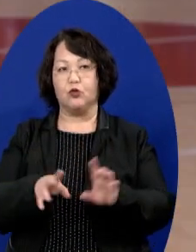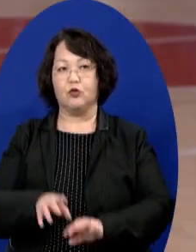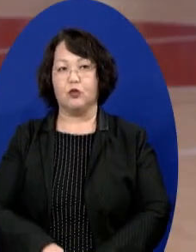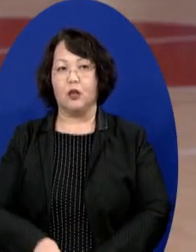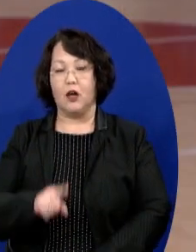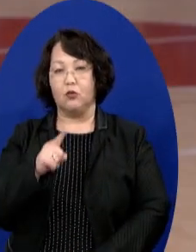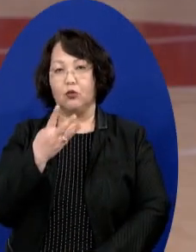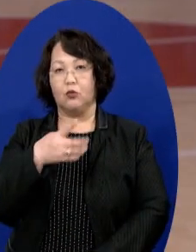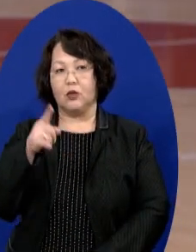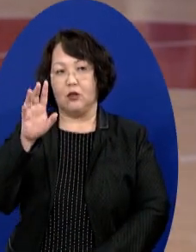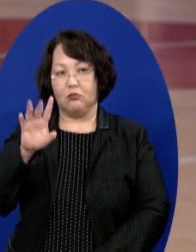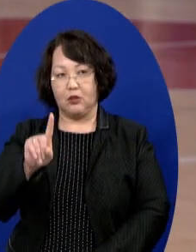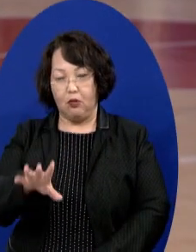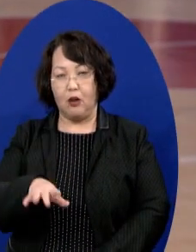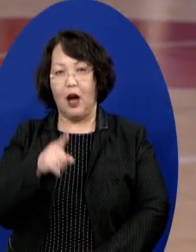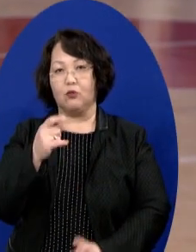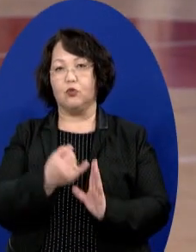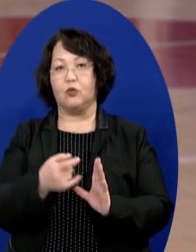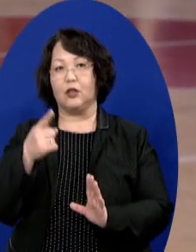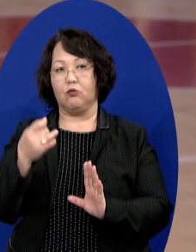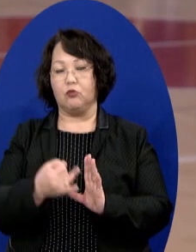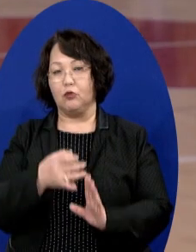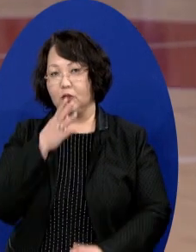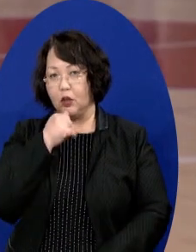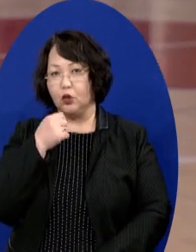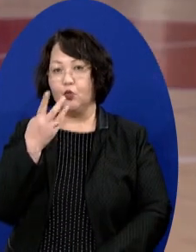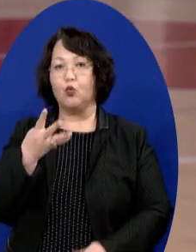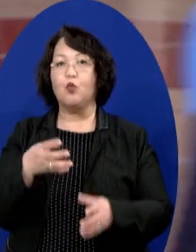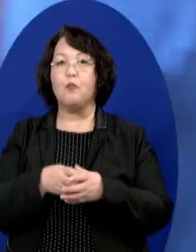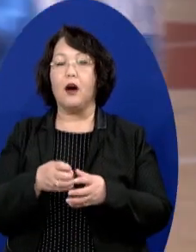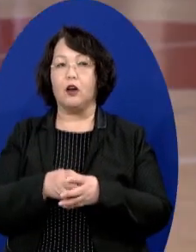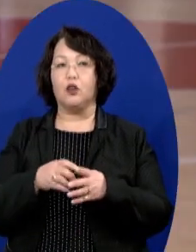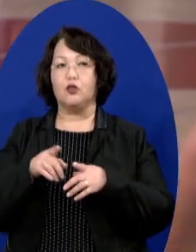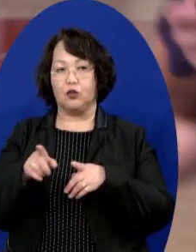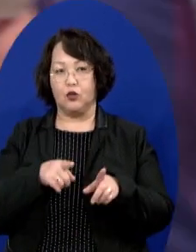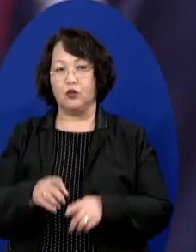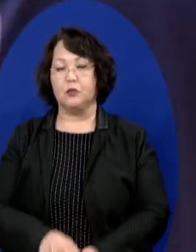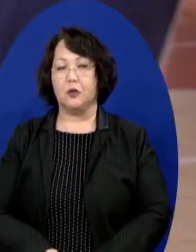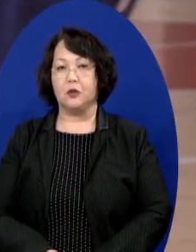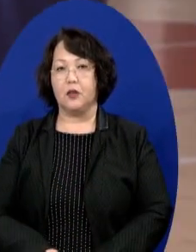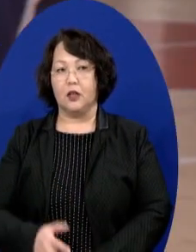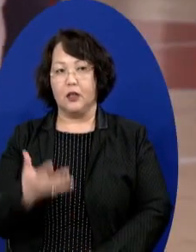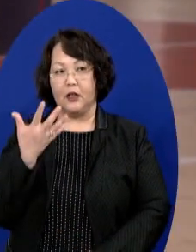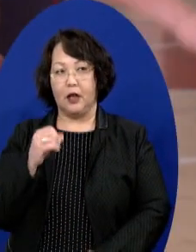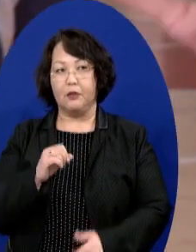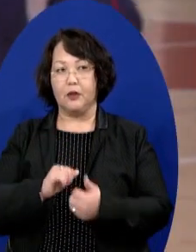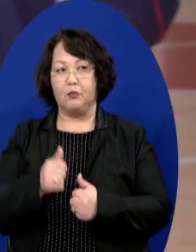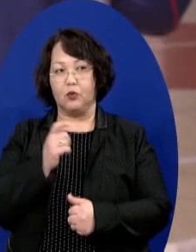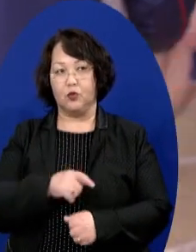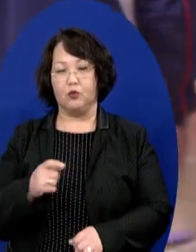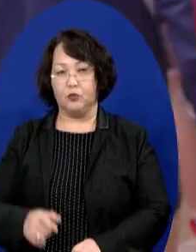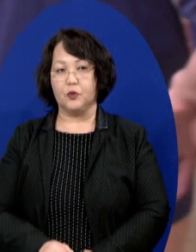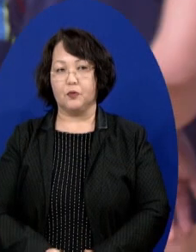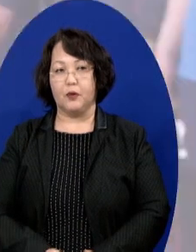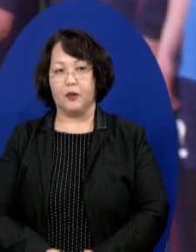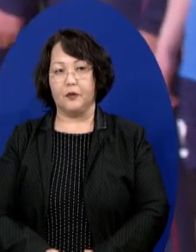За 14-өөс 15 нас, 16-оос 17 насны ангилт нийт 4 баг авчирж оролцож байна. 4 багийн 50 тамирчинтэй ирсэн 3 багцчлуулж ирж